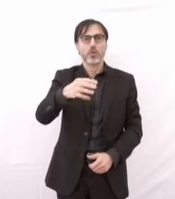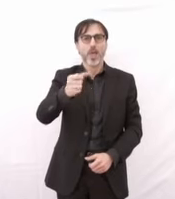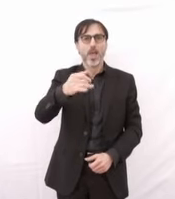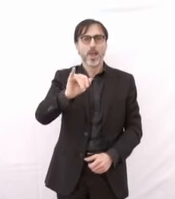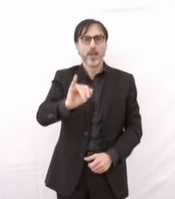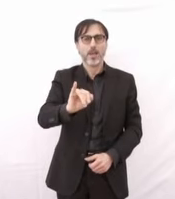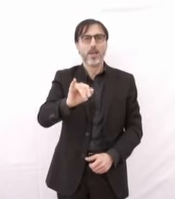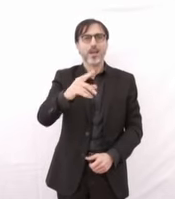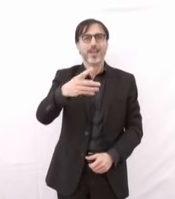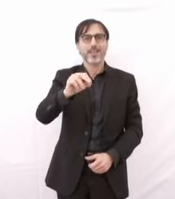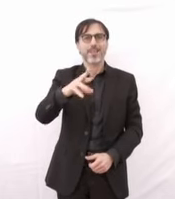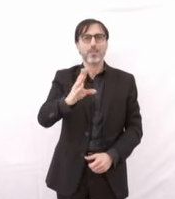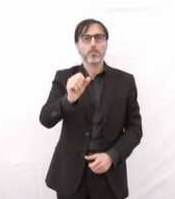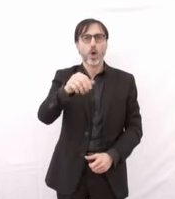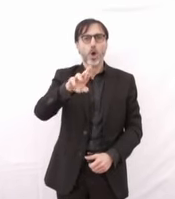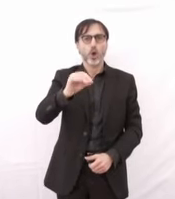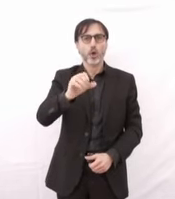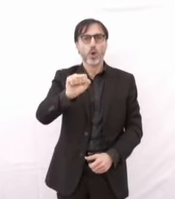Liborio Anzalone,